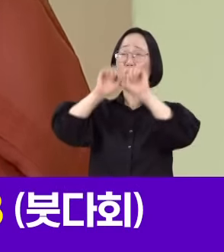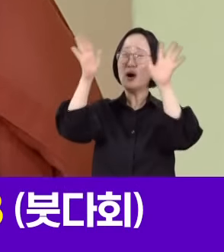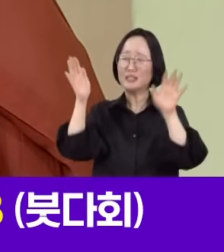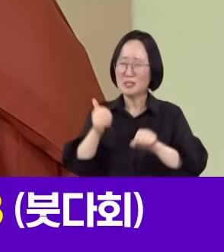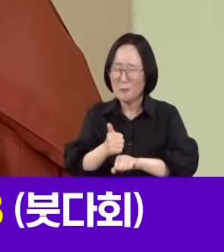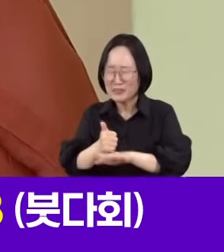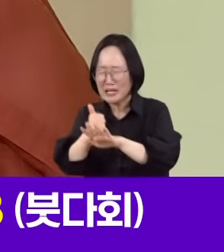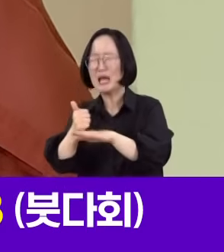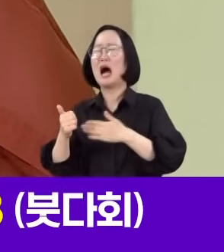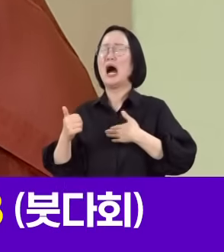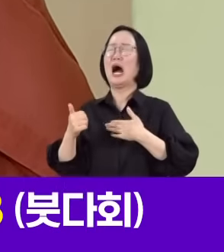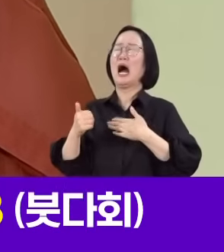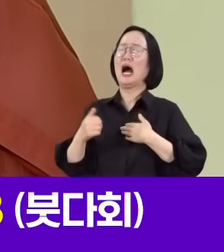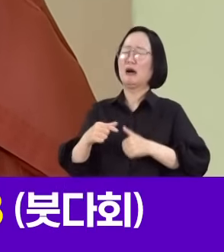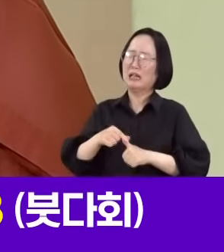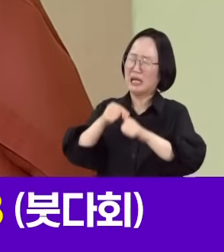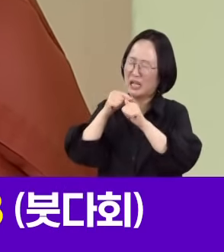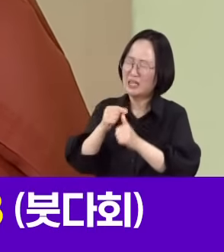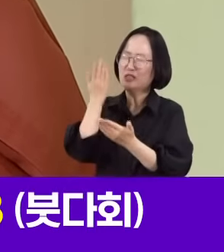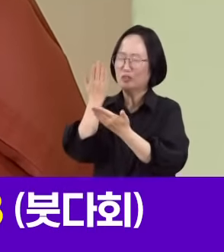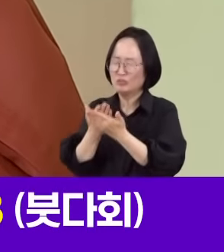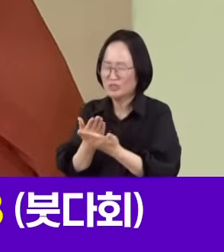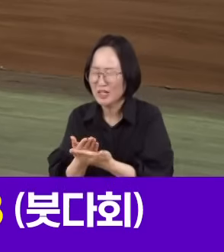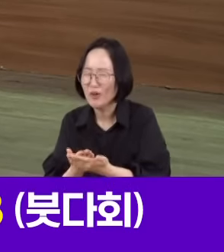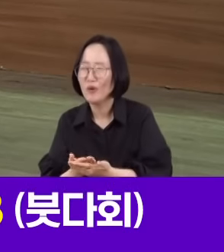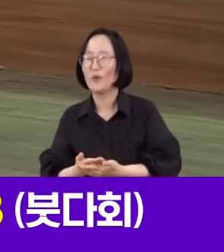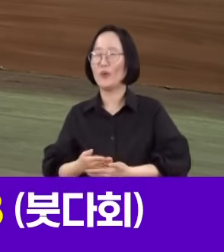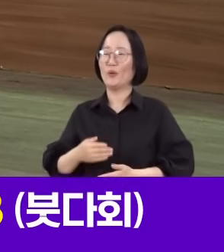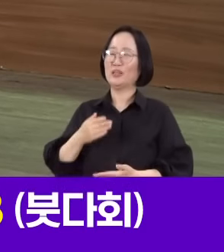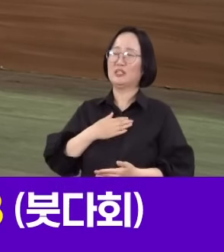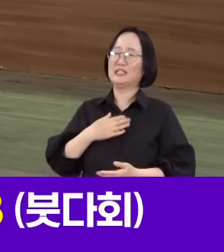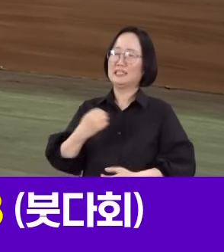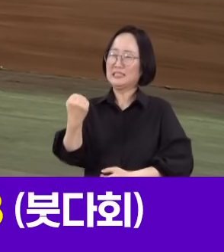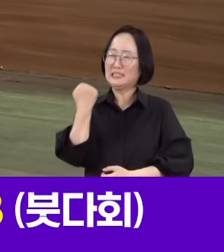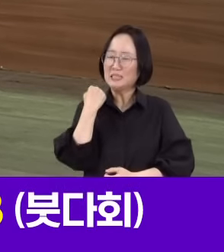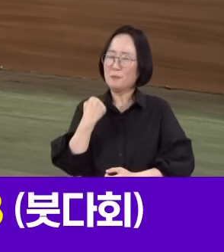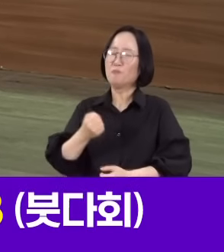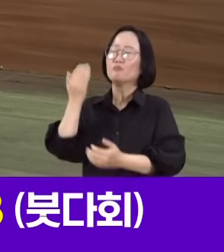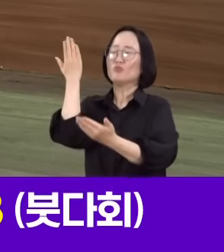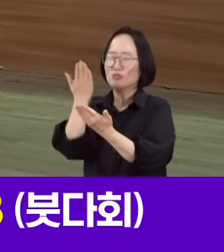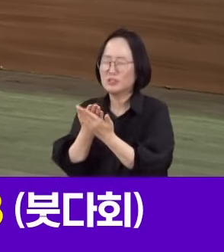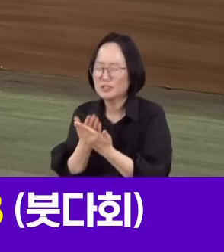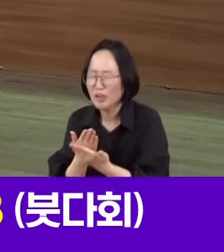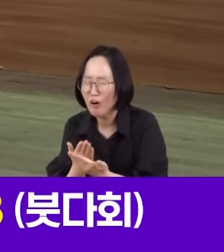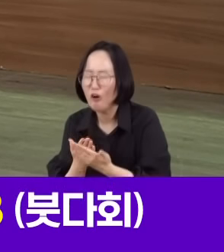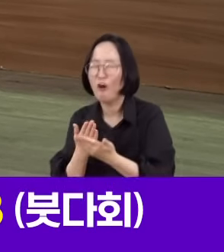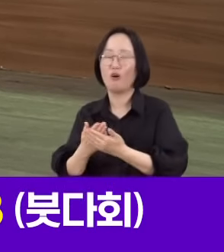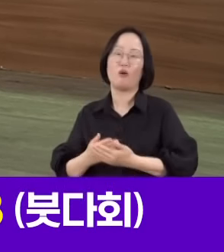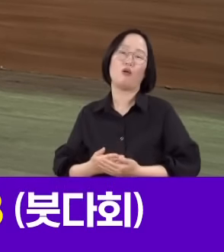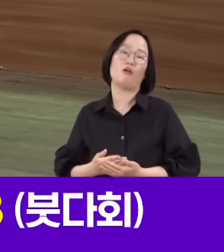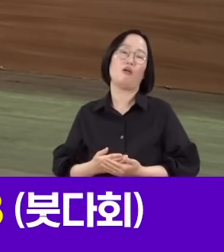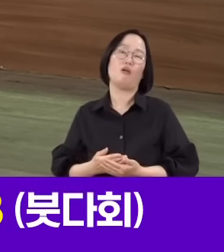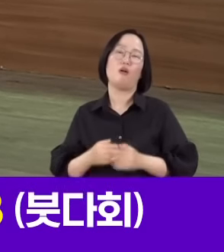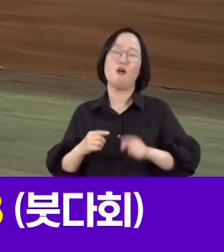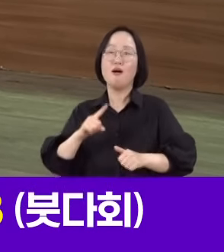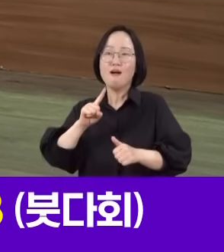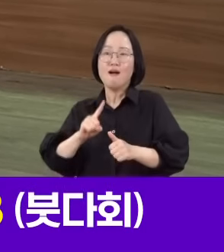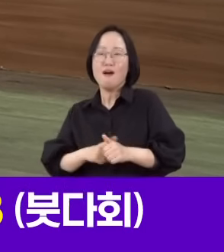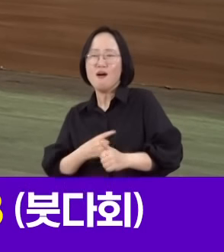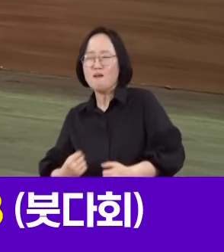관세음보살님 살려 주세요 저에게 힘을 주세요 와 막 염불이 밑바닥에서